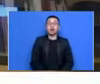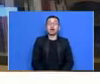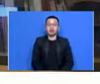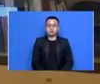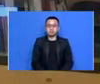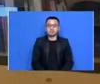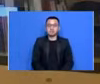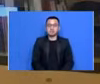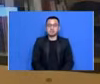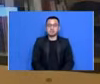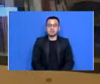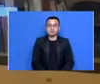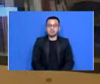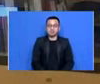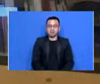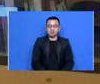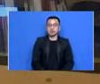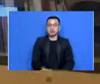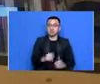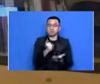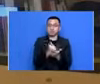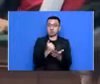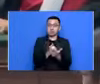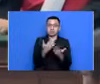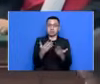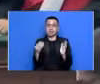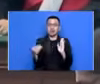dalam eeinan putus